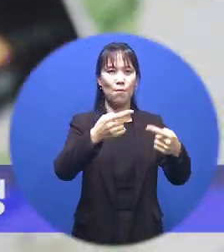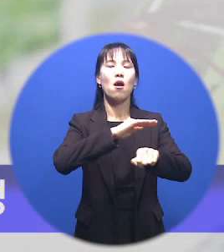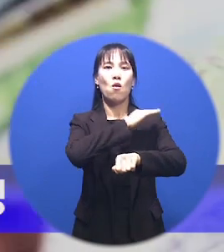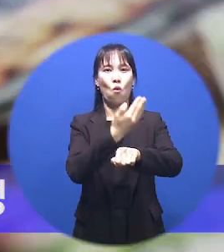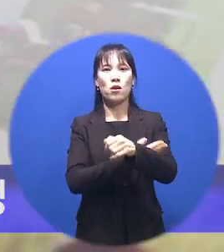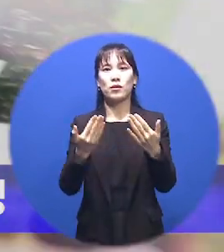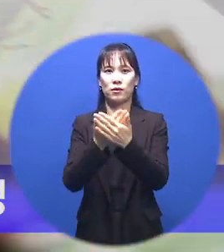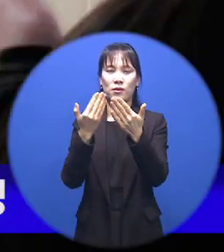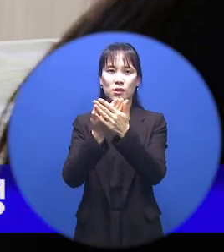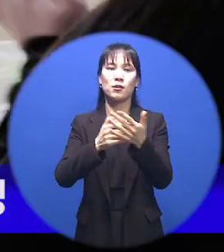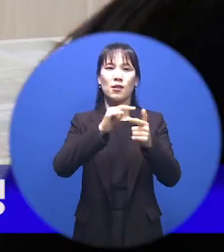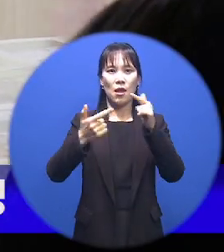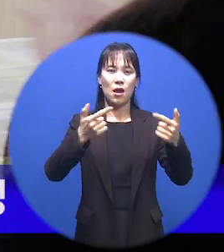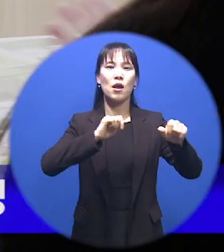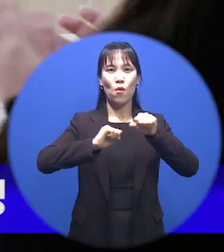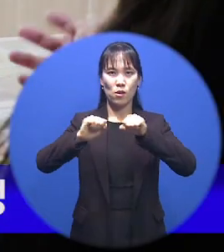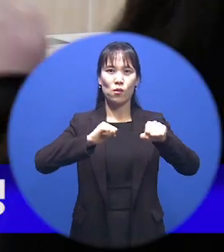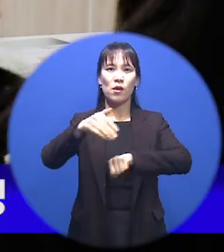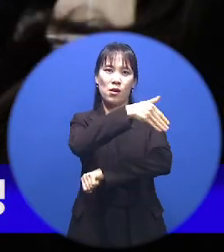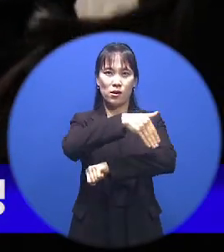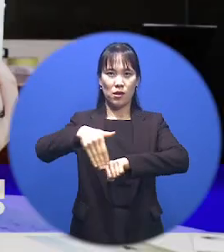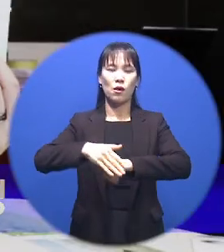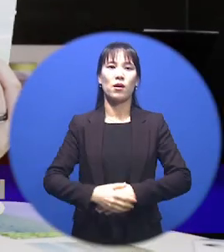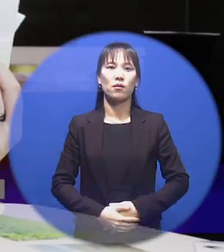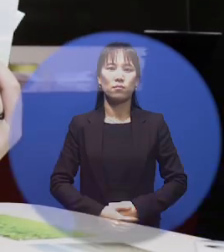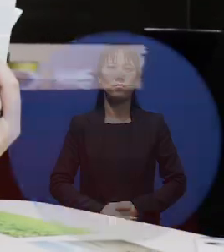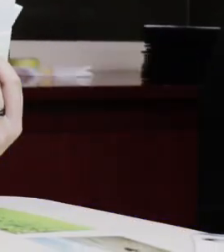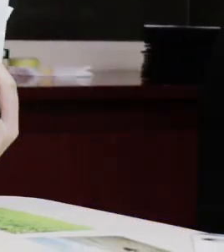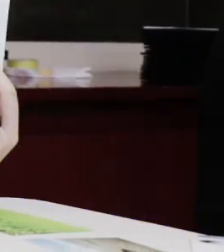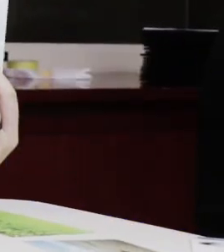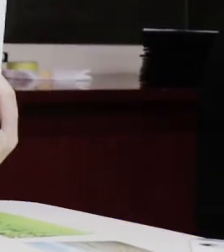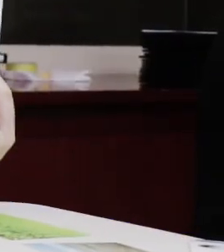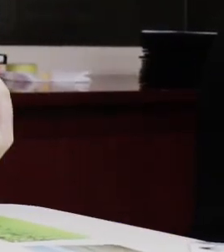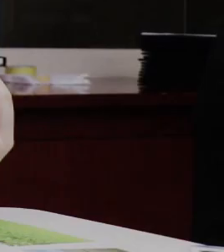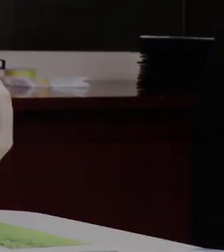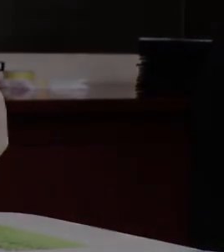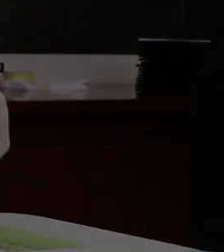참여와 권리 증진을 위한 다양한 활동을 펼쳐나갈 예정이라고 합니다.